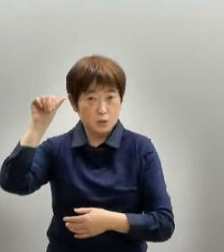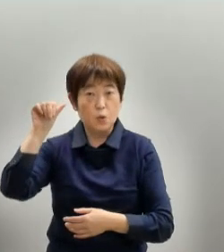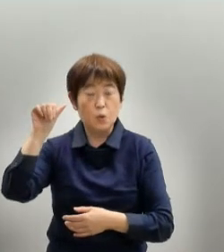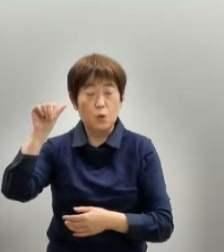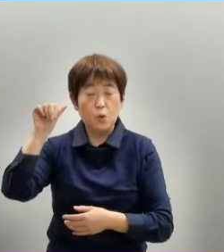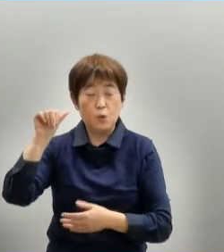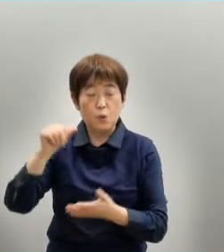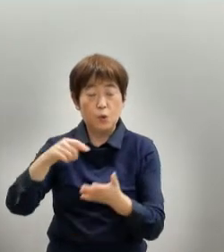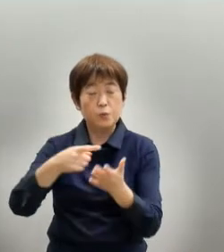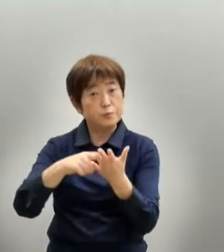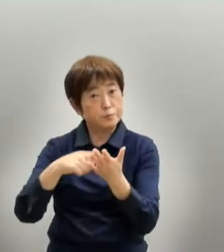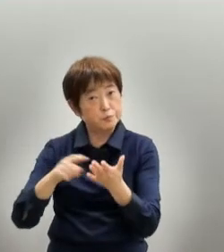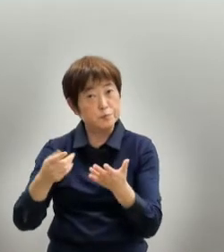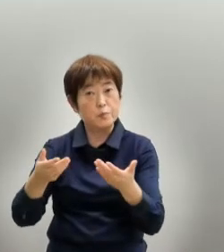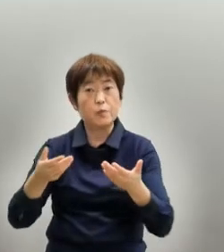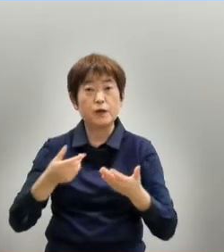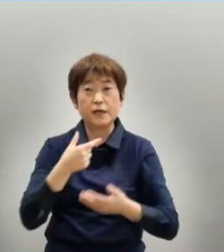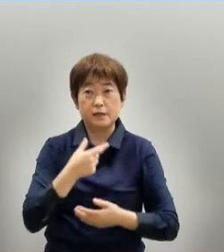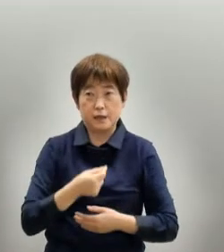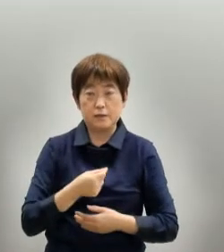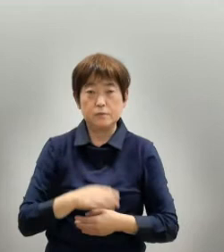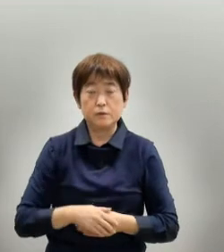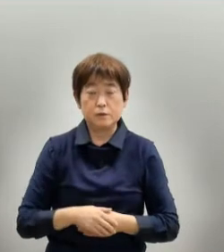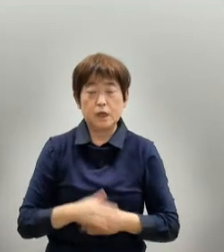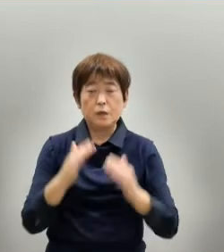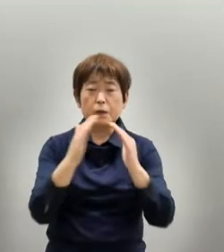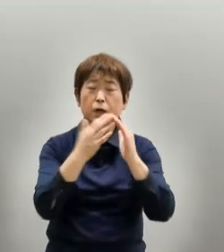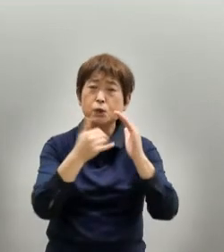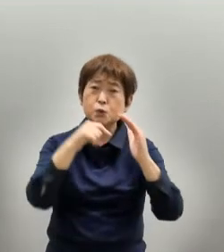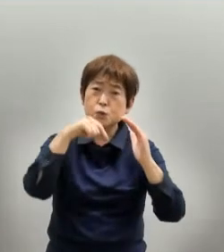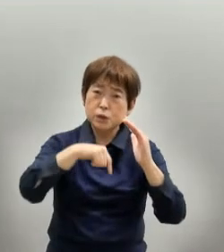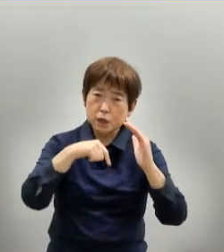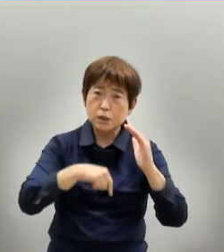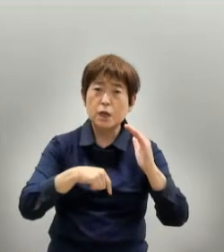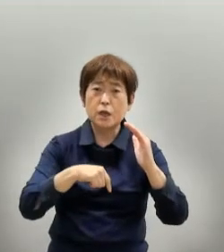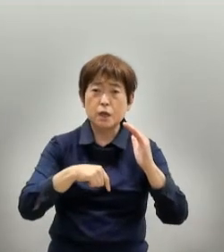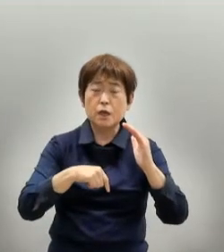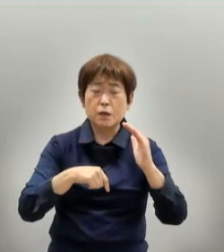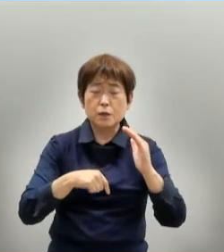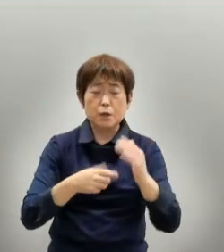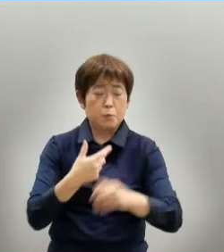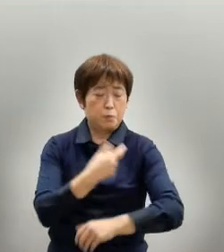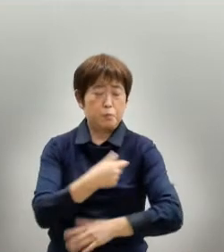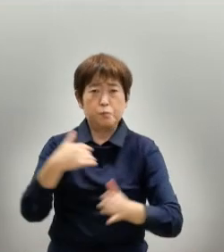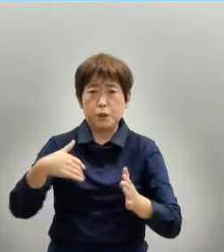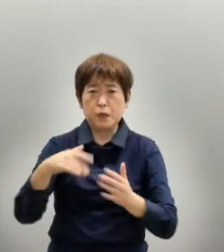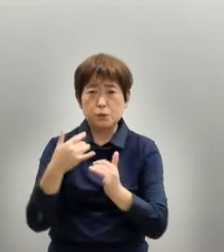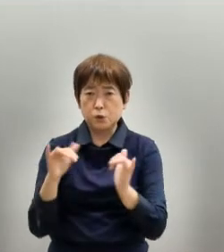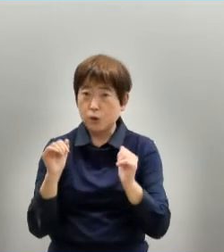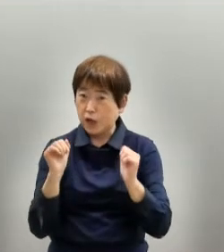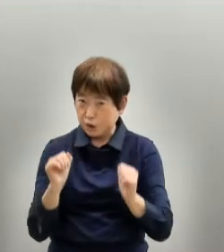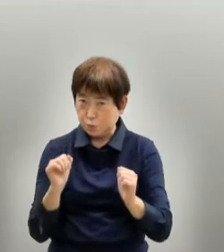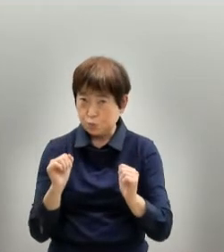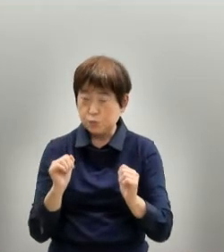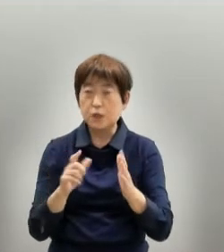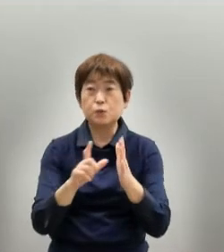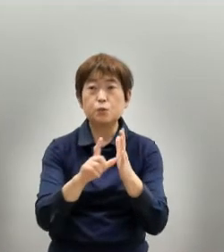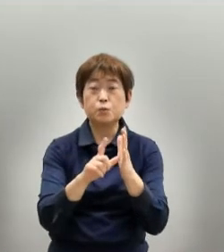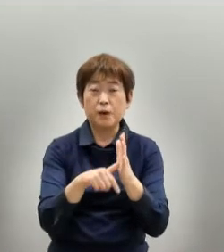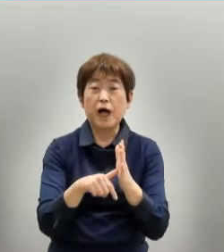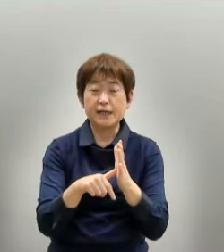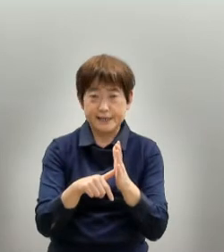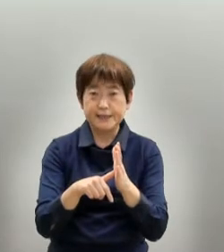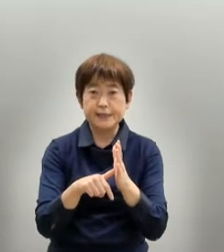れども、ワクチンを接種していない方のいる世帯、全世帯にですね3万8000世帯余りにです